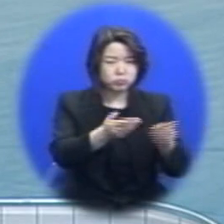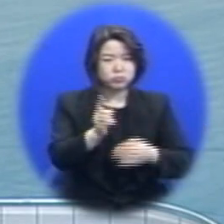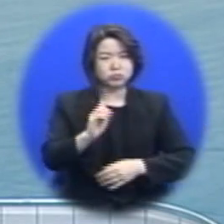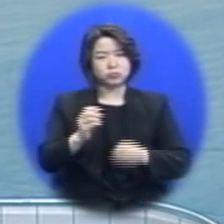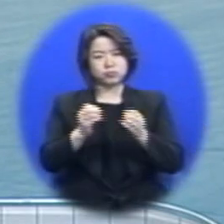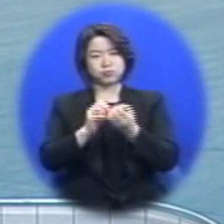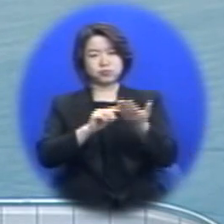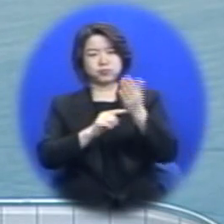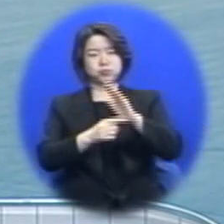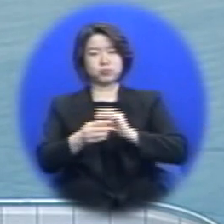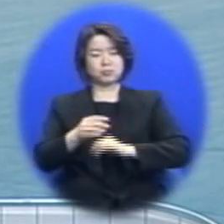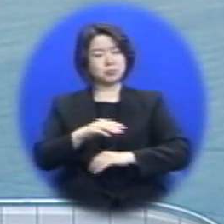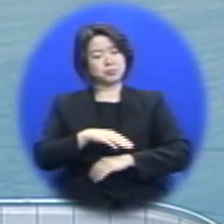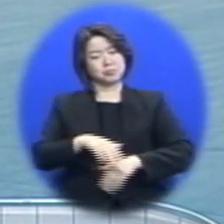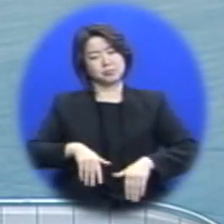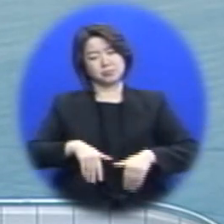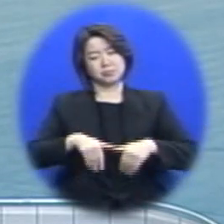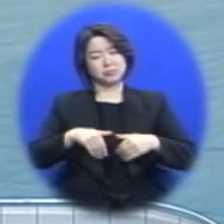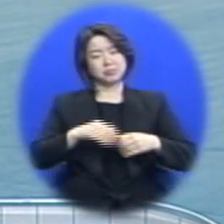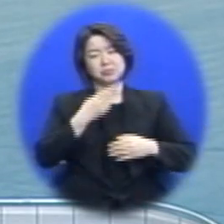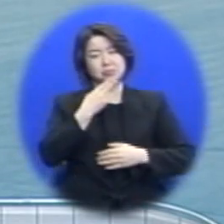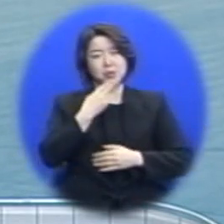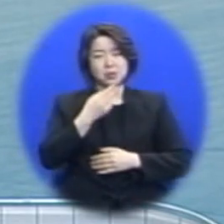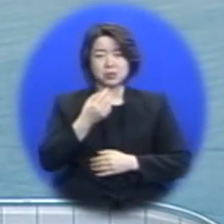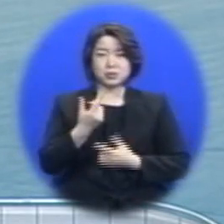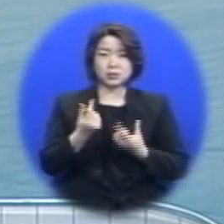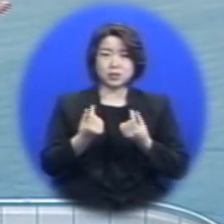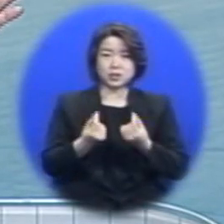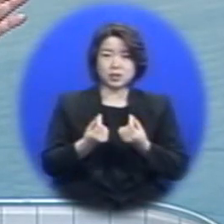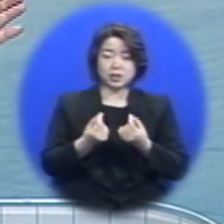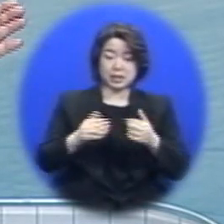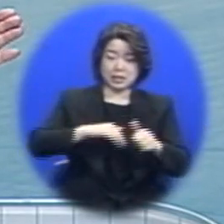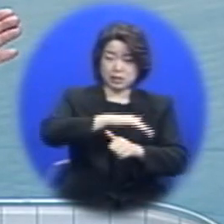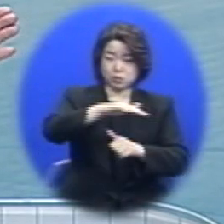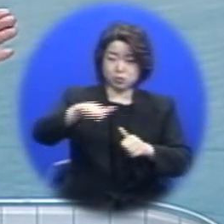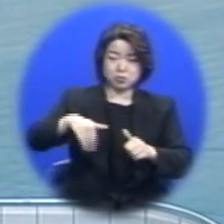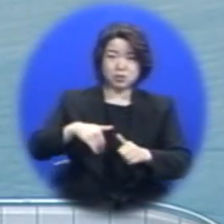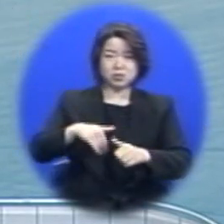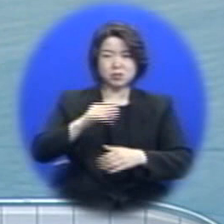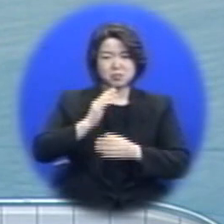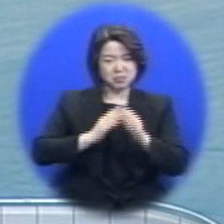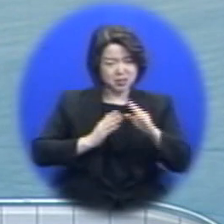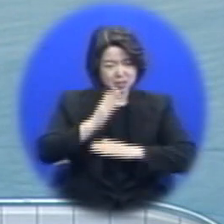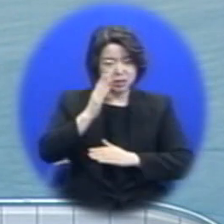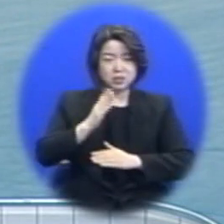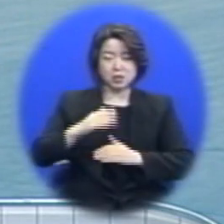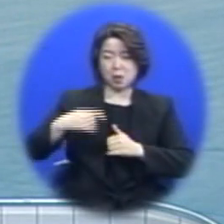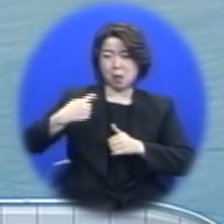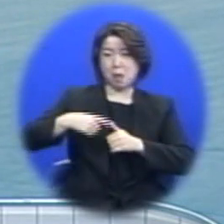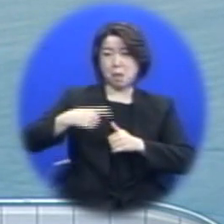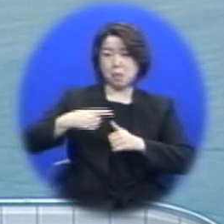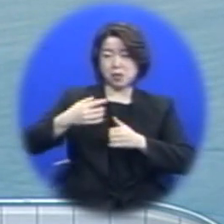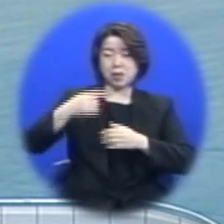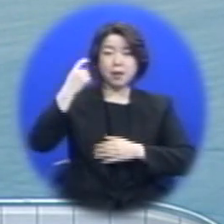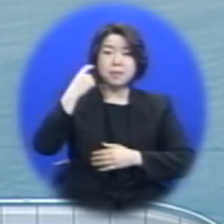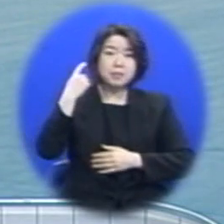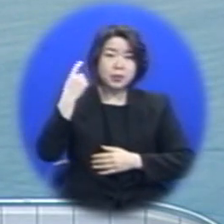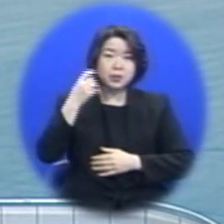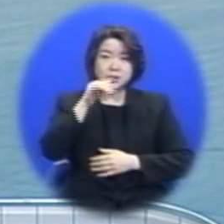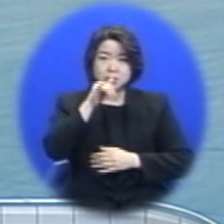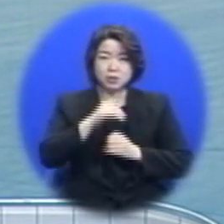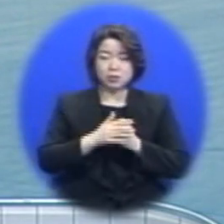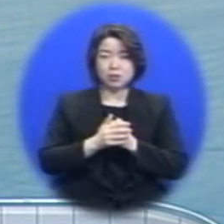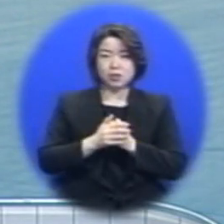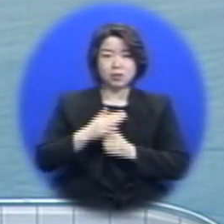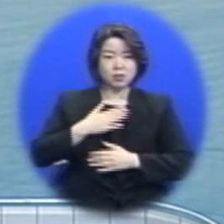때도 있습니다. 주변에서는 너무 지나치다고 비난하는 소리도 들립니다. 내가 잘못하는